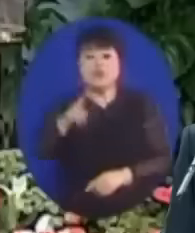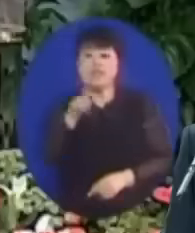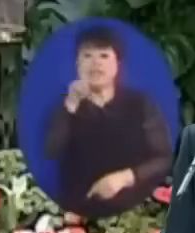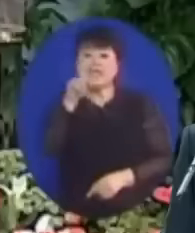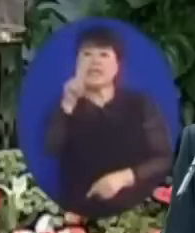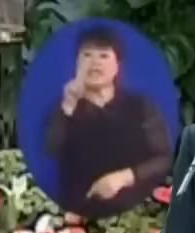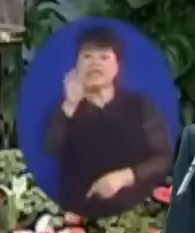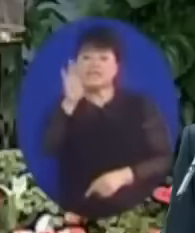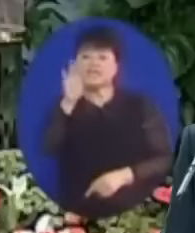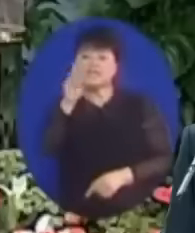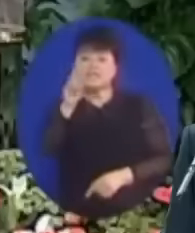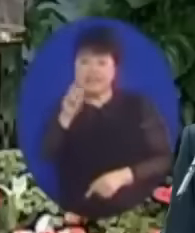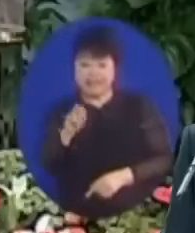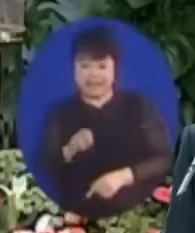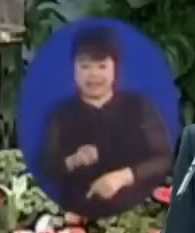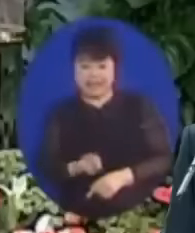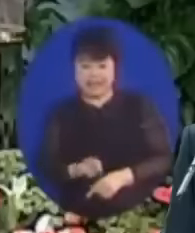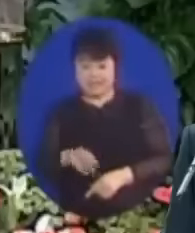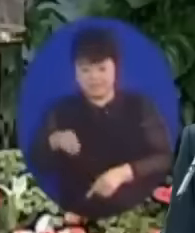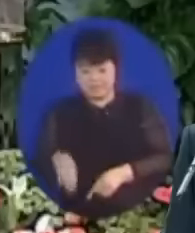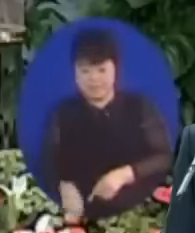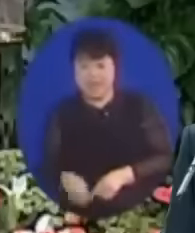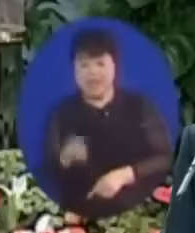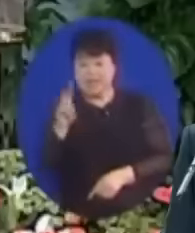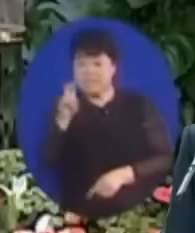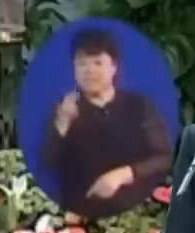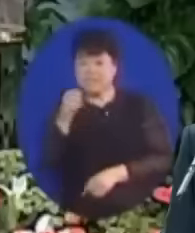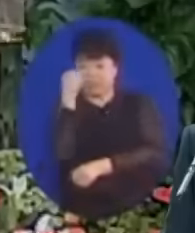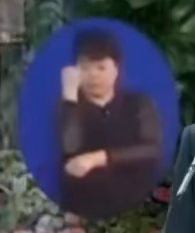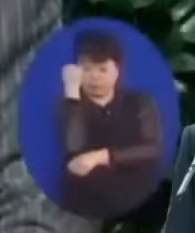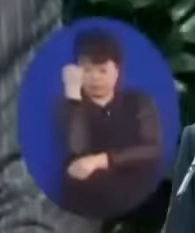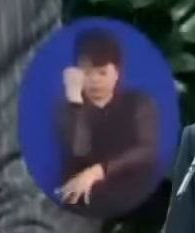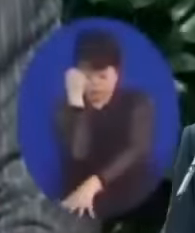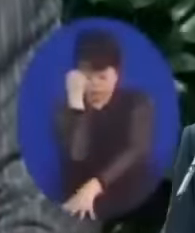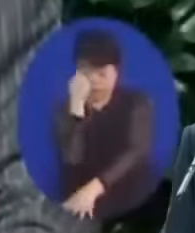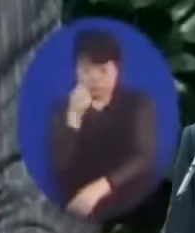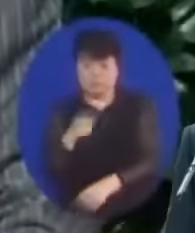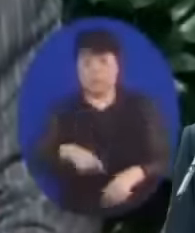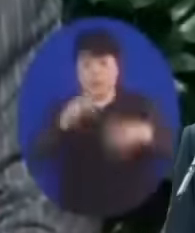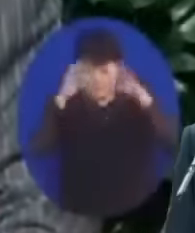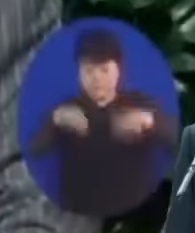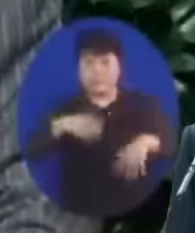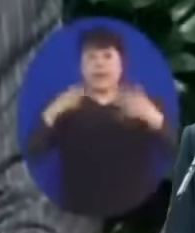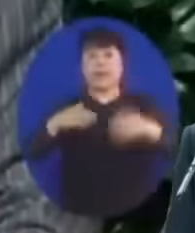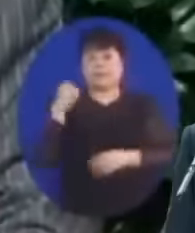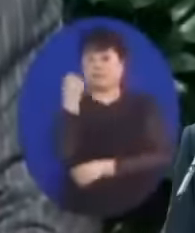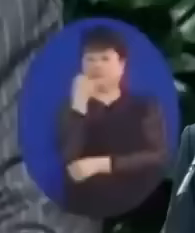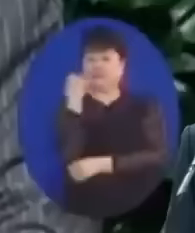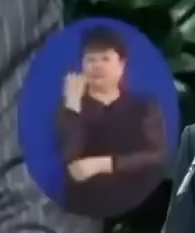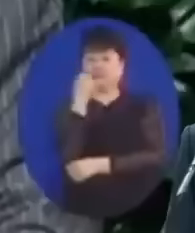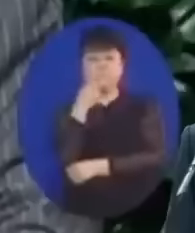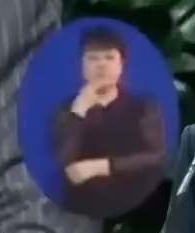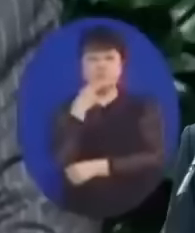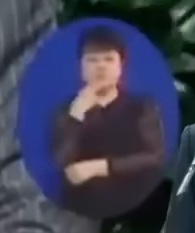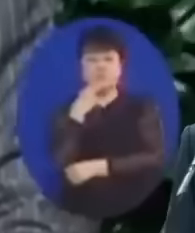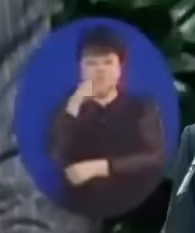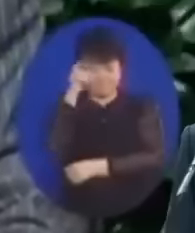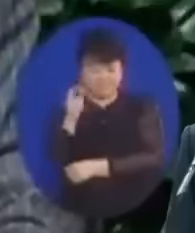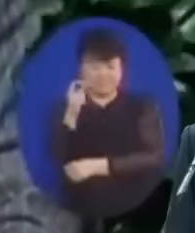줄기는 10m밖에 안 되는 것입니다. 그렇기 때문에 어떠한 비바람이 쳐도 까딱없이 움직이지 않고 쓰러지지